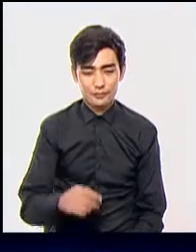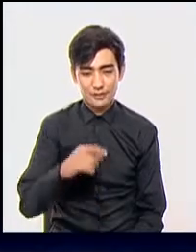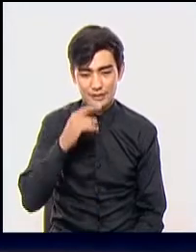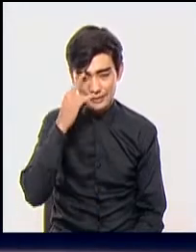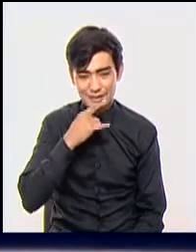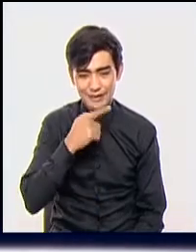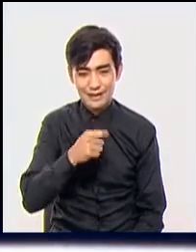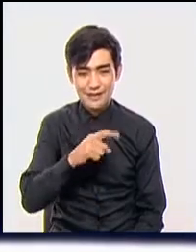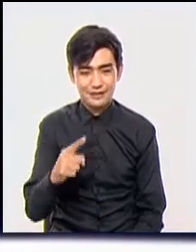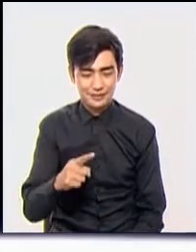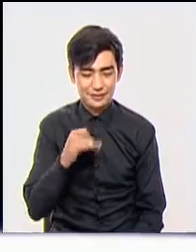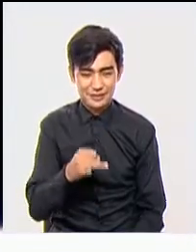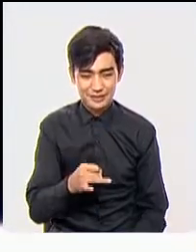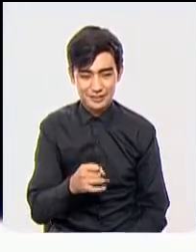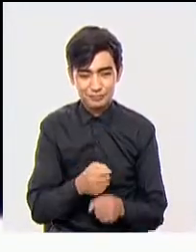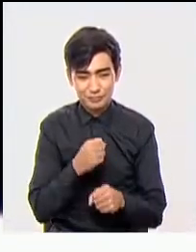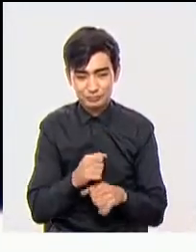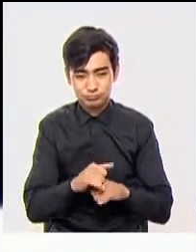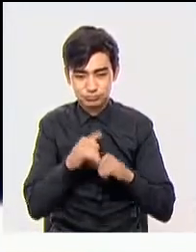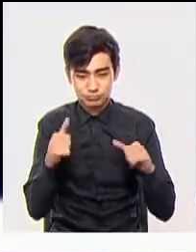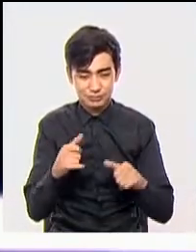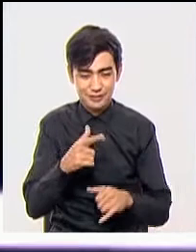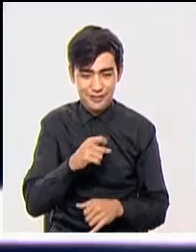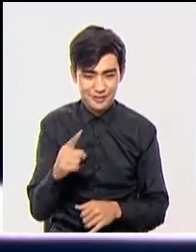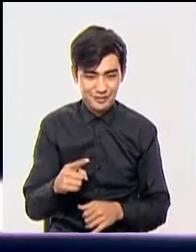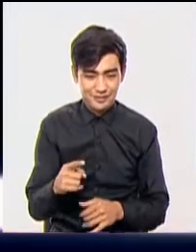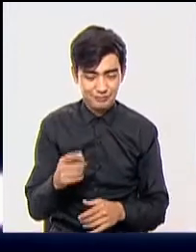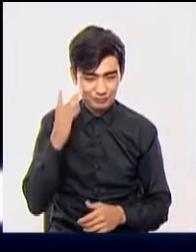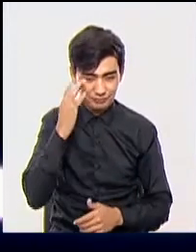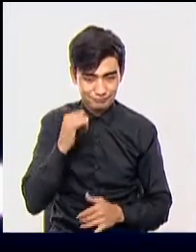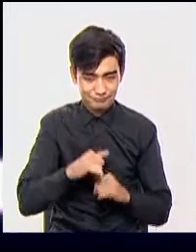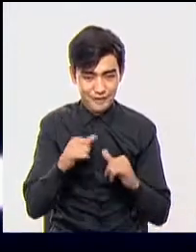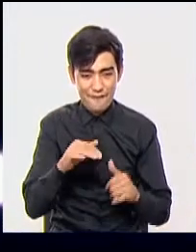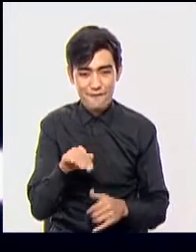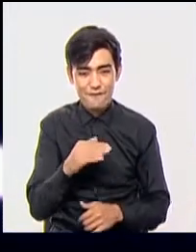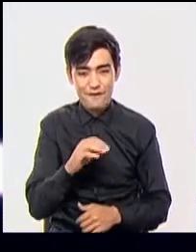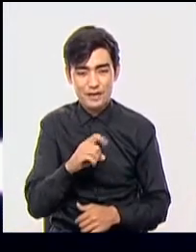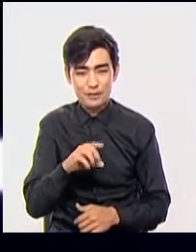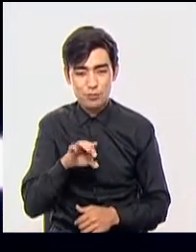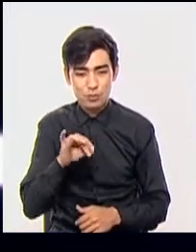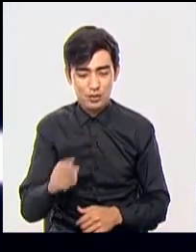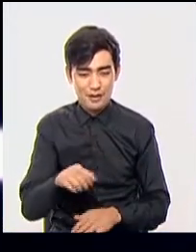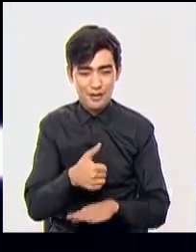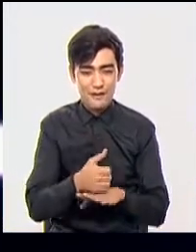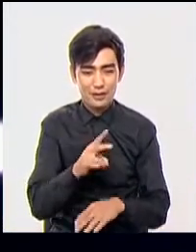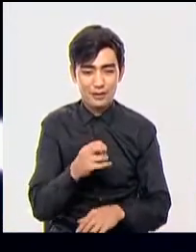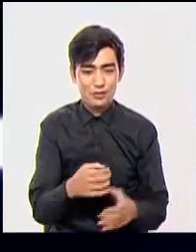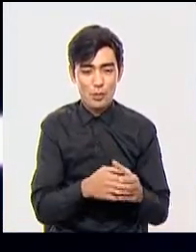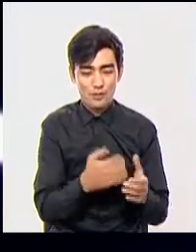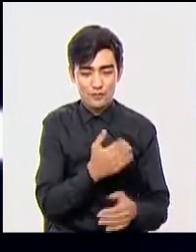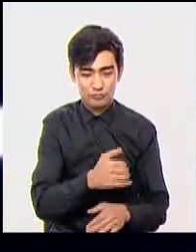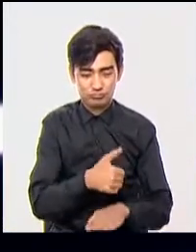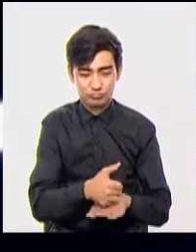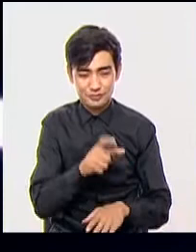Казахгаз предпринимает меры по увеличению ресурсной базы газа. Об этом на Facebook сообщил глава национальной компании. Это одна